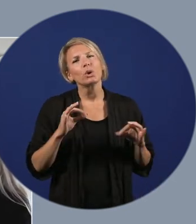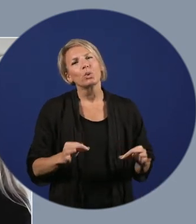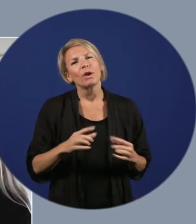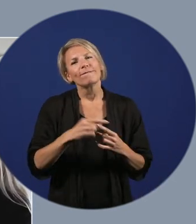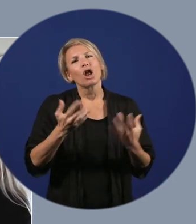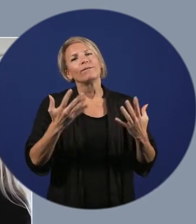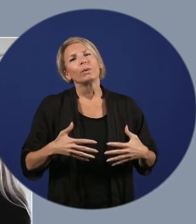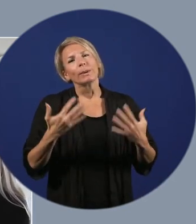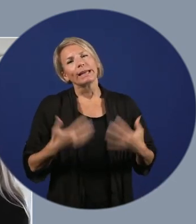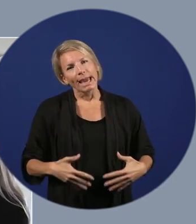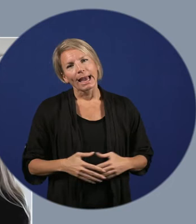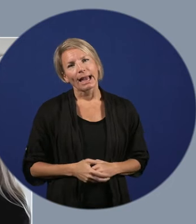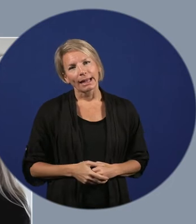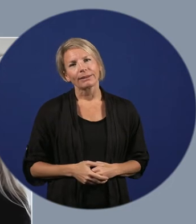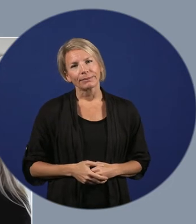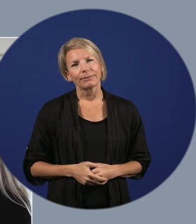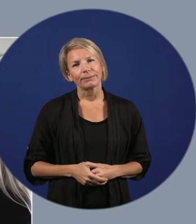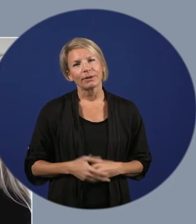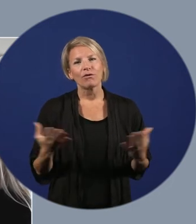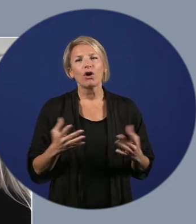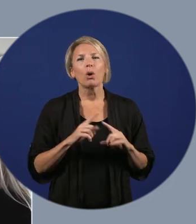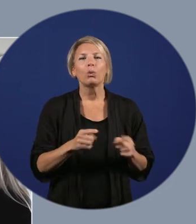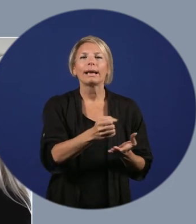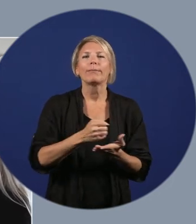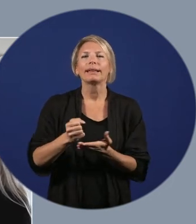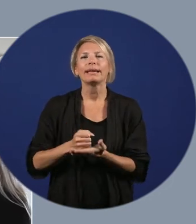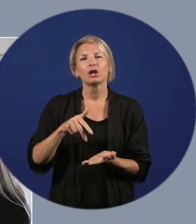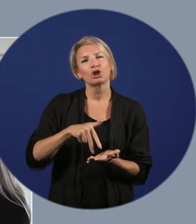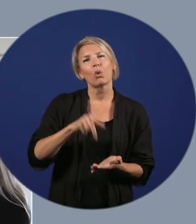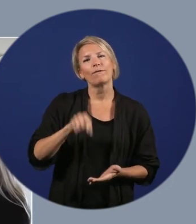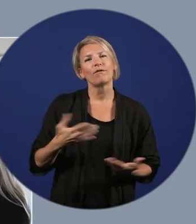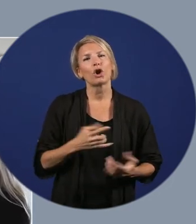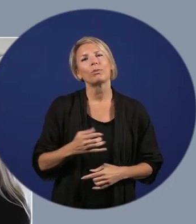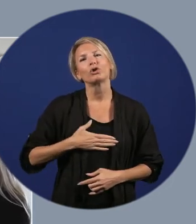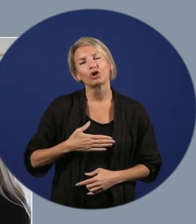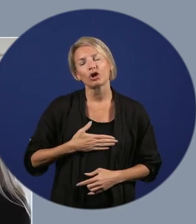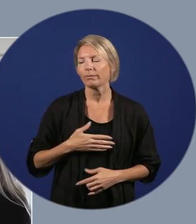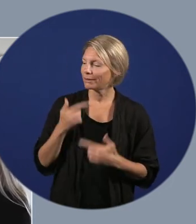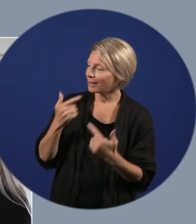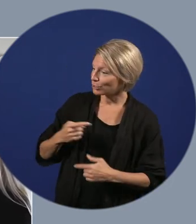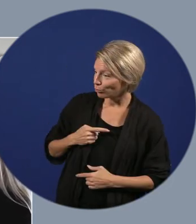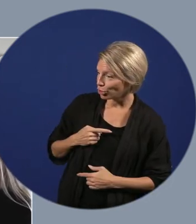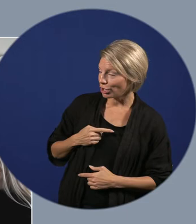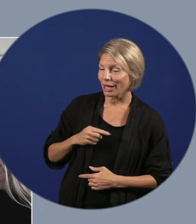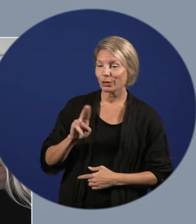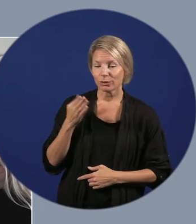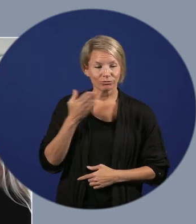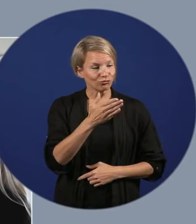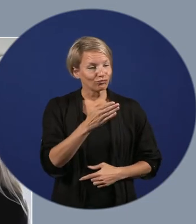till ungefär och vad de olika partierna står för. Tack så jättemycket. Jag vänder mig tillbaka till dig,